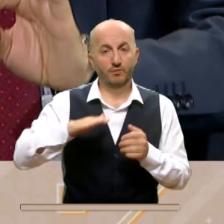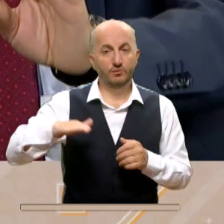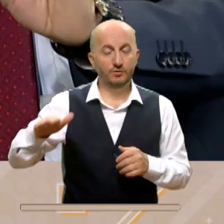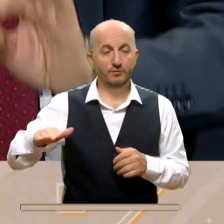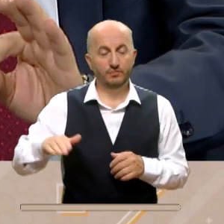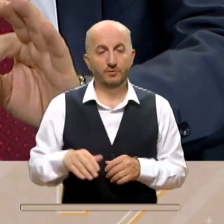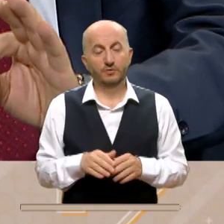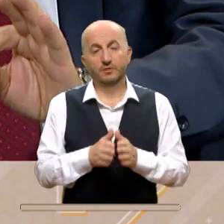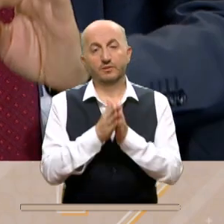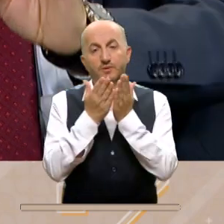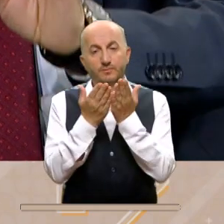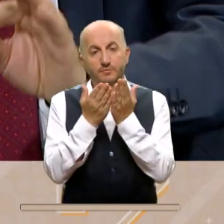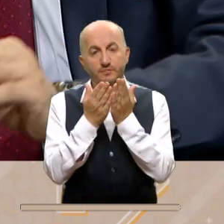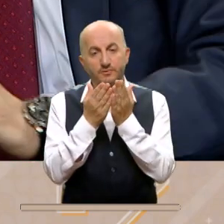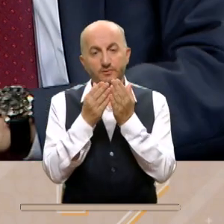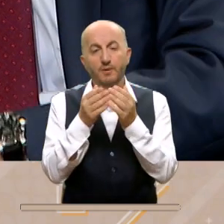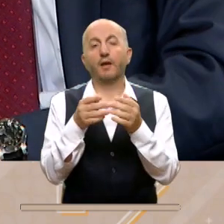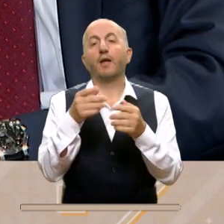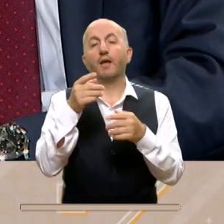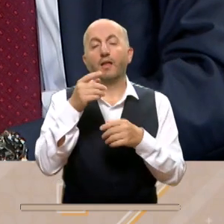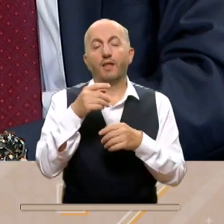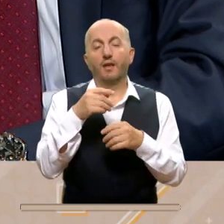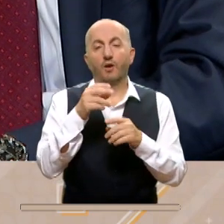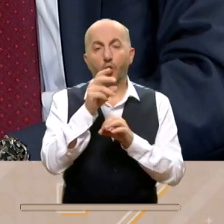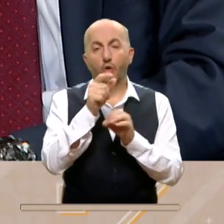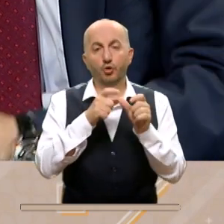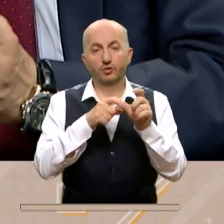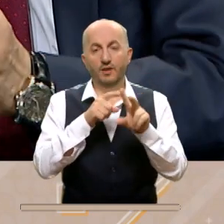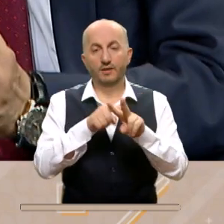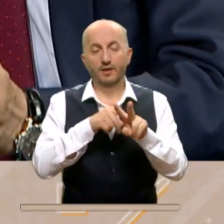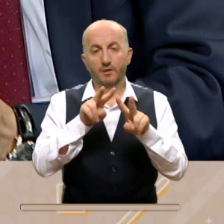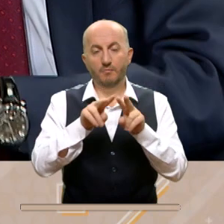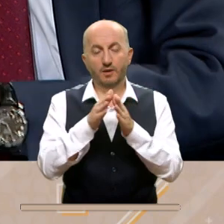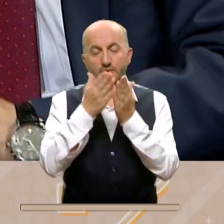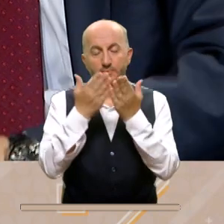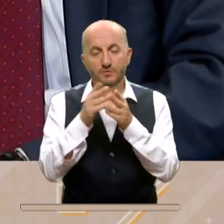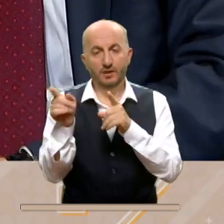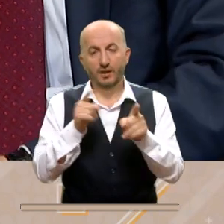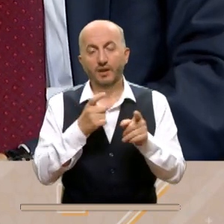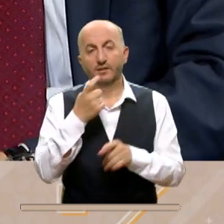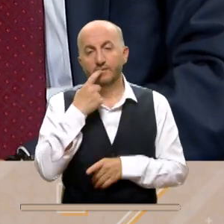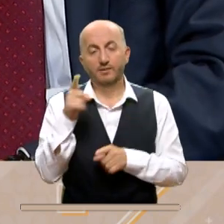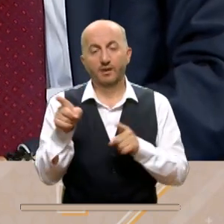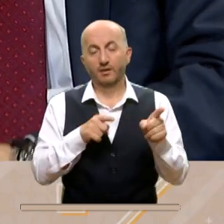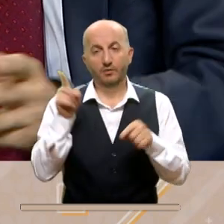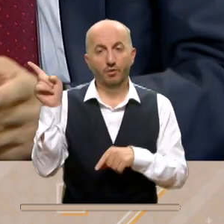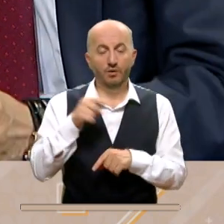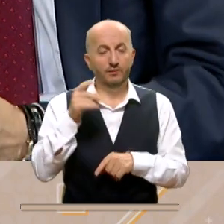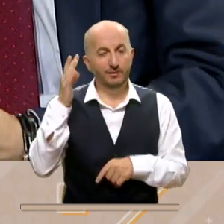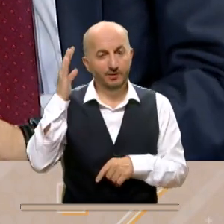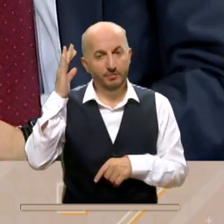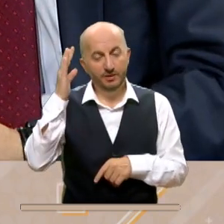ÖSYM kitapçığından göreceklerdir programın hangi dilde, hangi oranda yabancı dilde olduğunu.